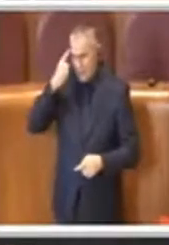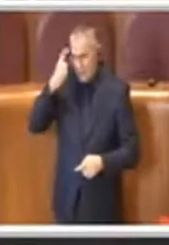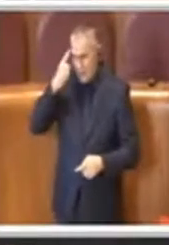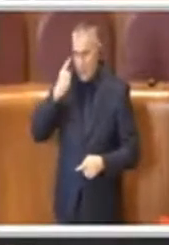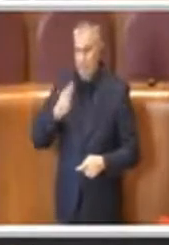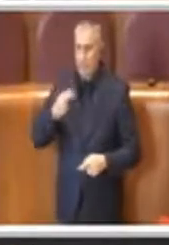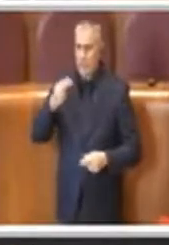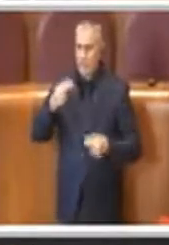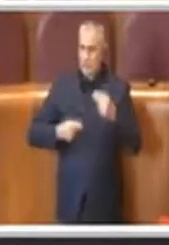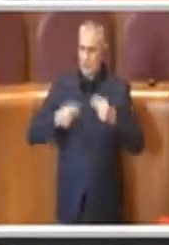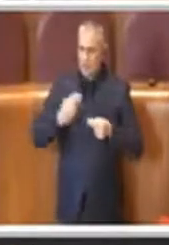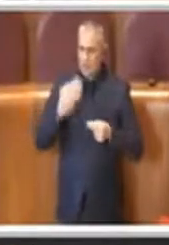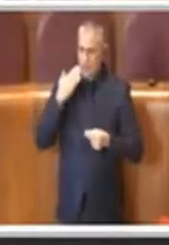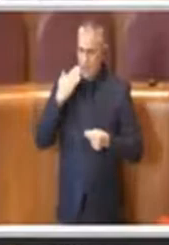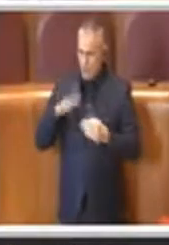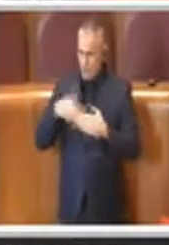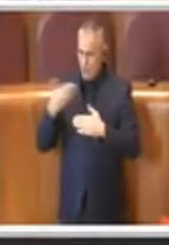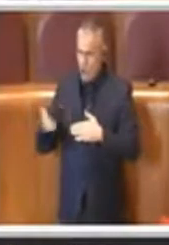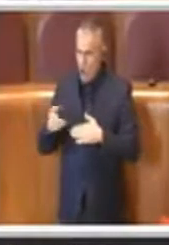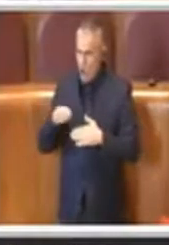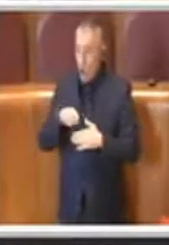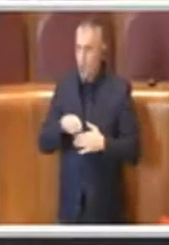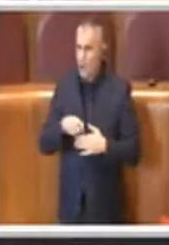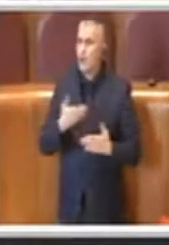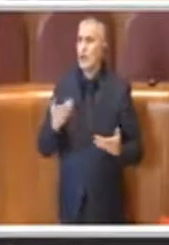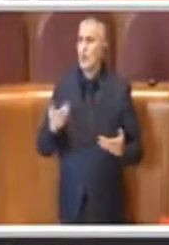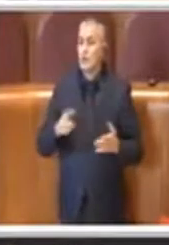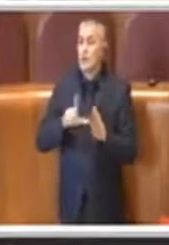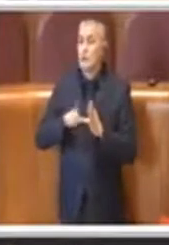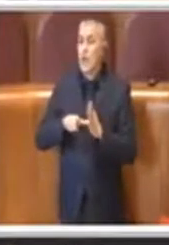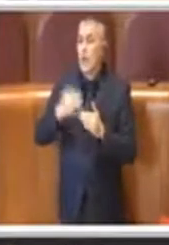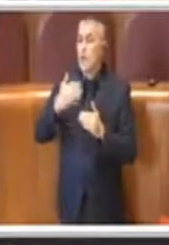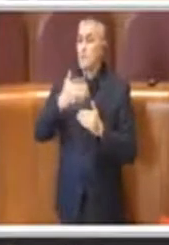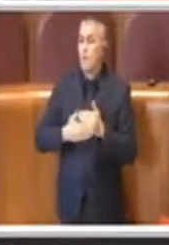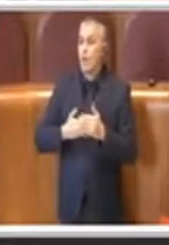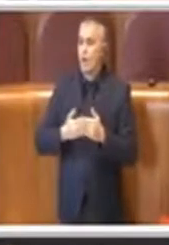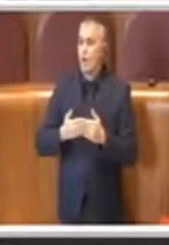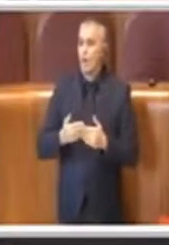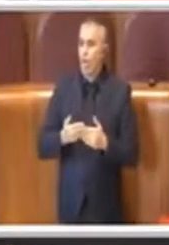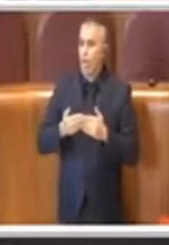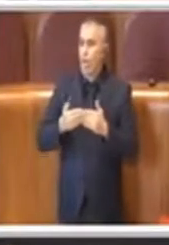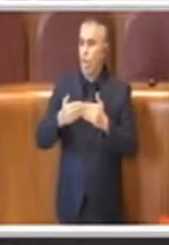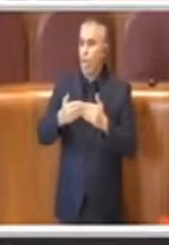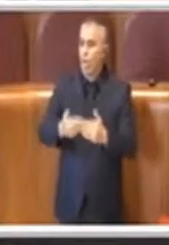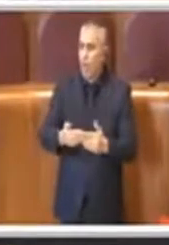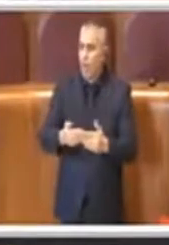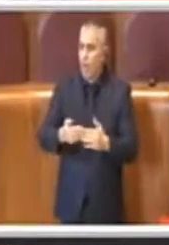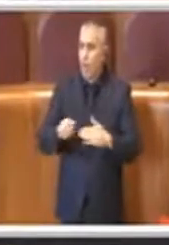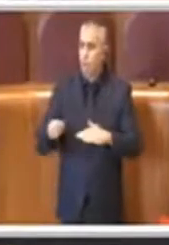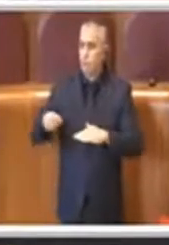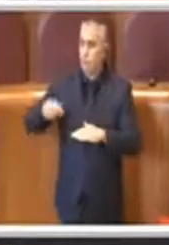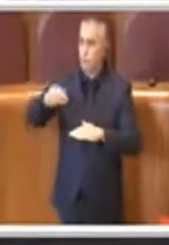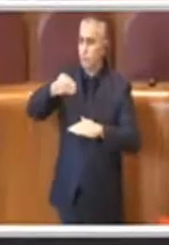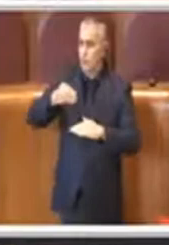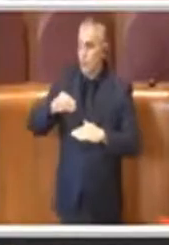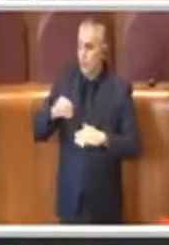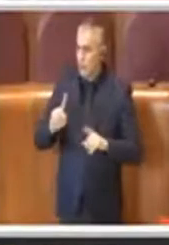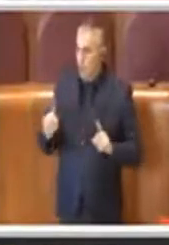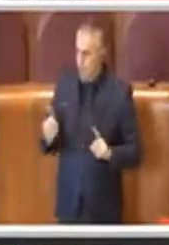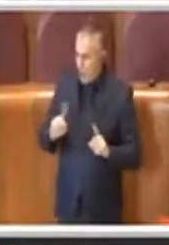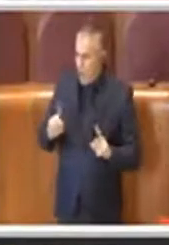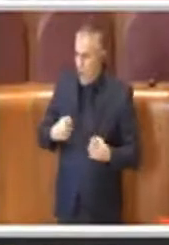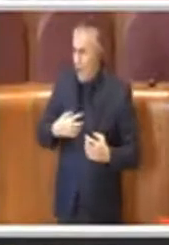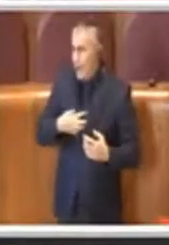fuori bilancio non è stato corrisposto nei tempi adeguati per poter evitare la corrispondenza di interessi, però